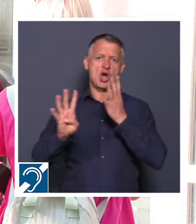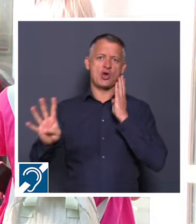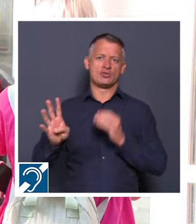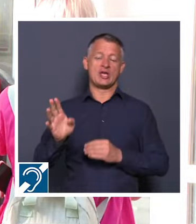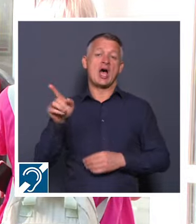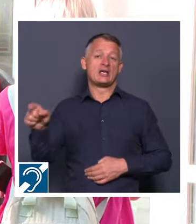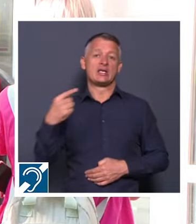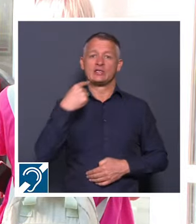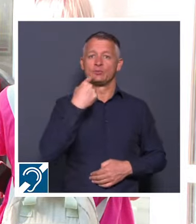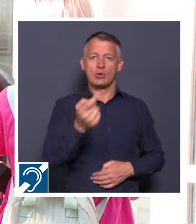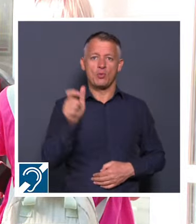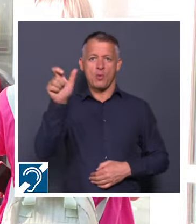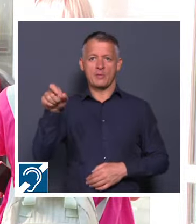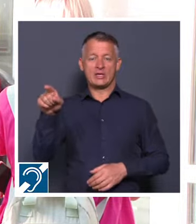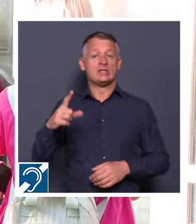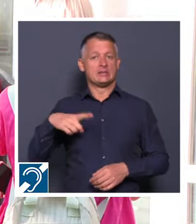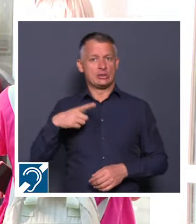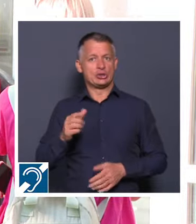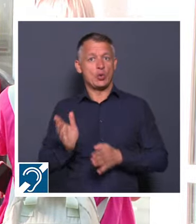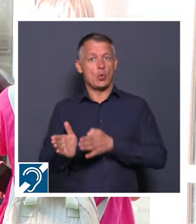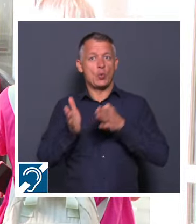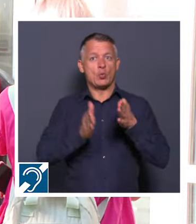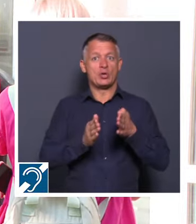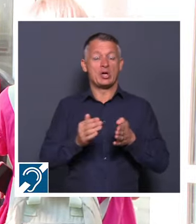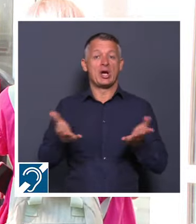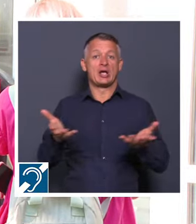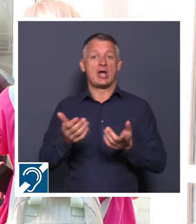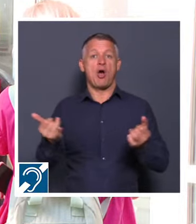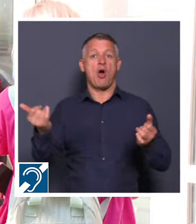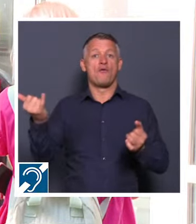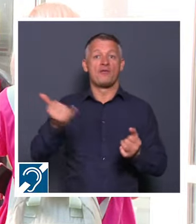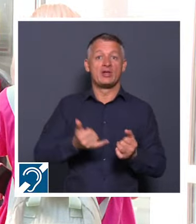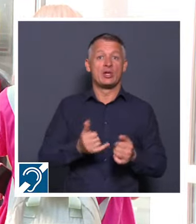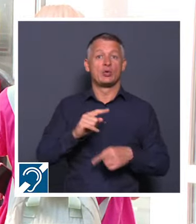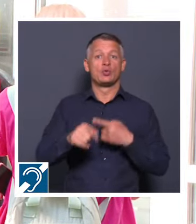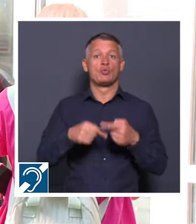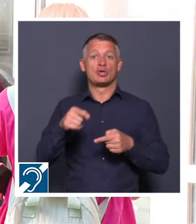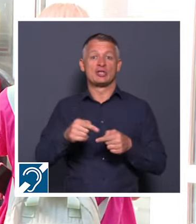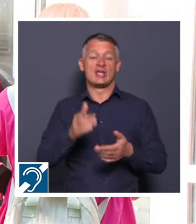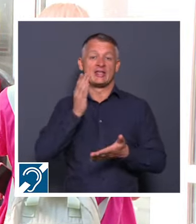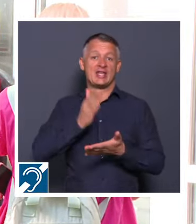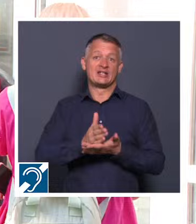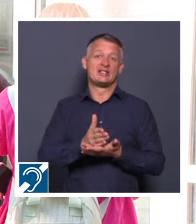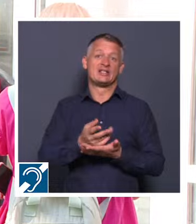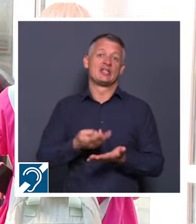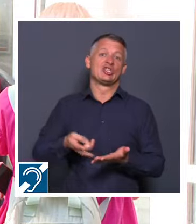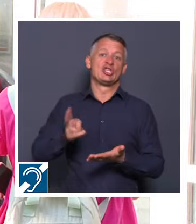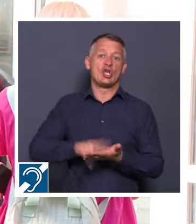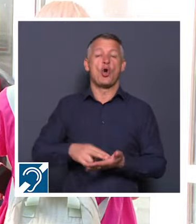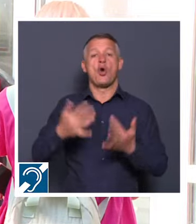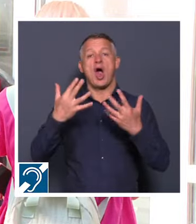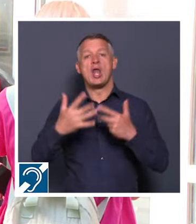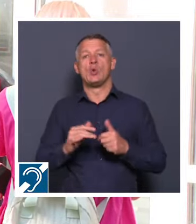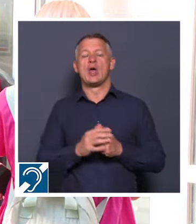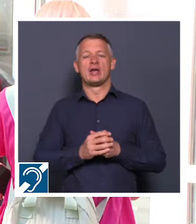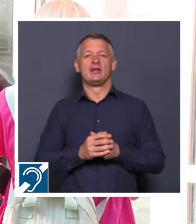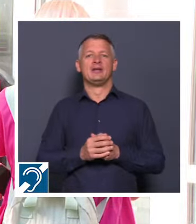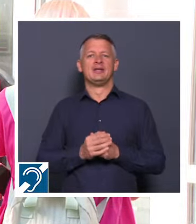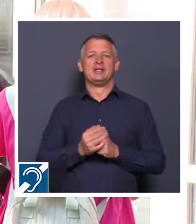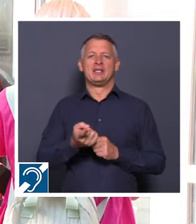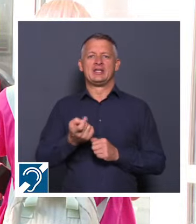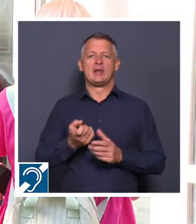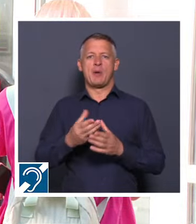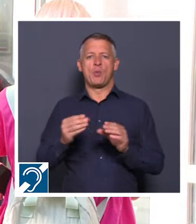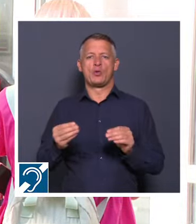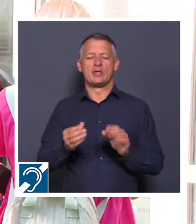cel puțin, însă sunt și unii care au venit după aceste decizii de recalculare și asta din mai multe motive. Nu dintr-unul